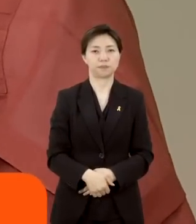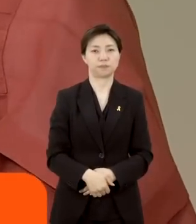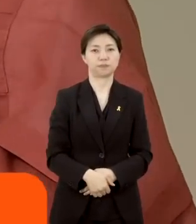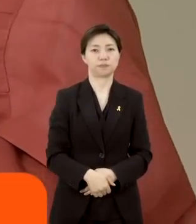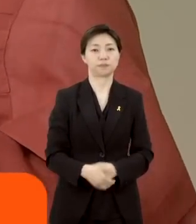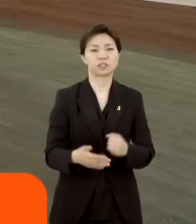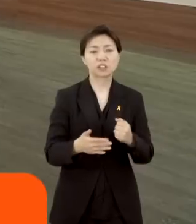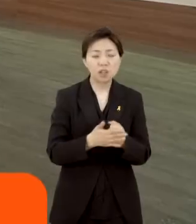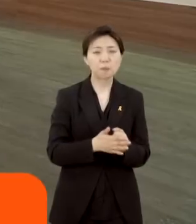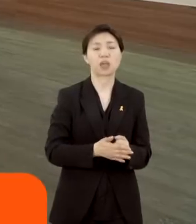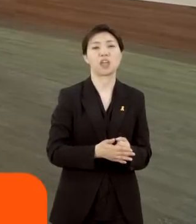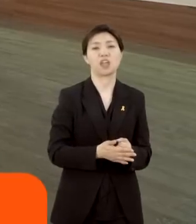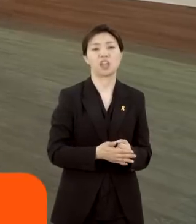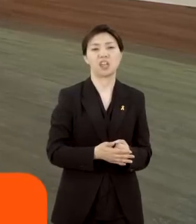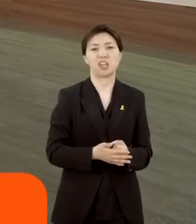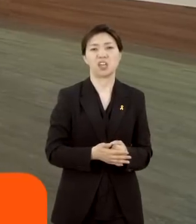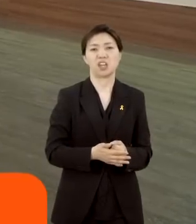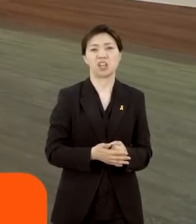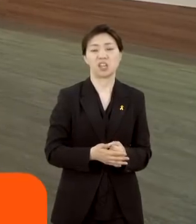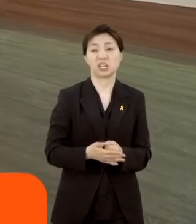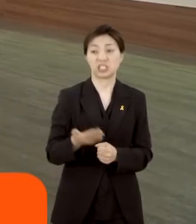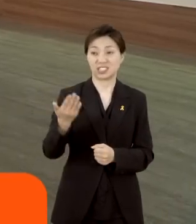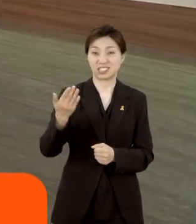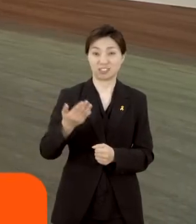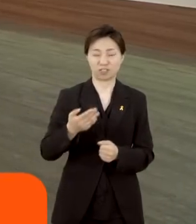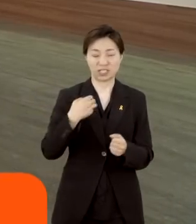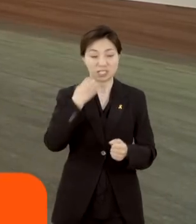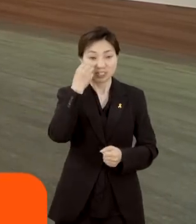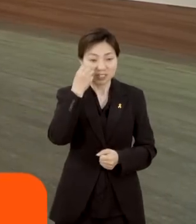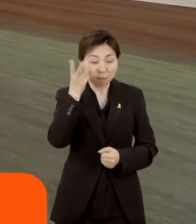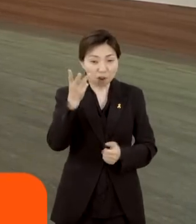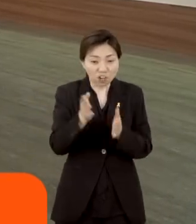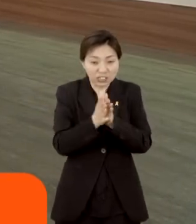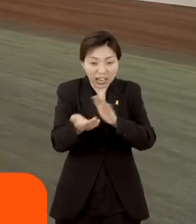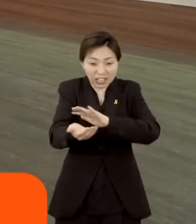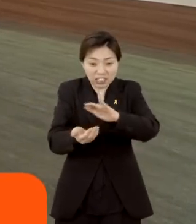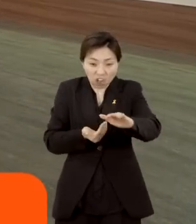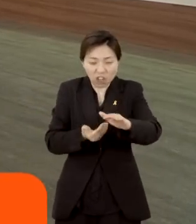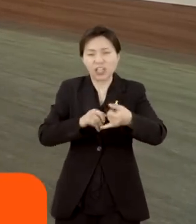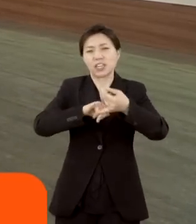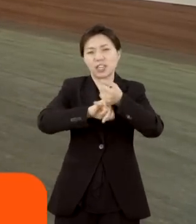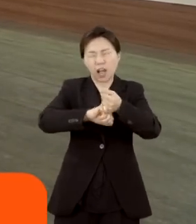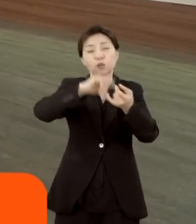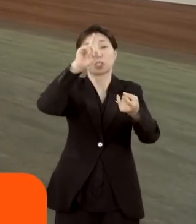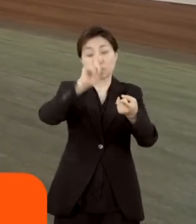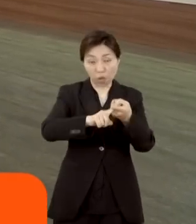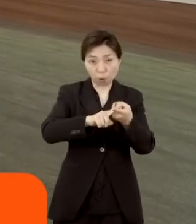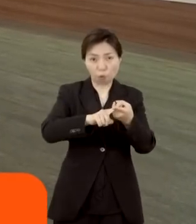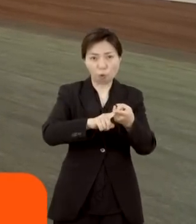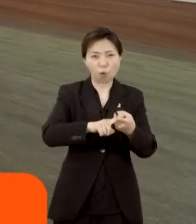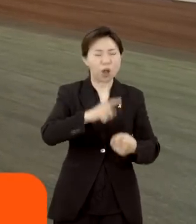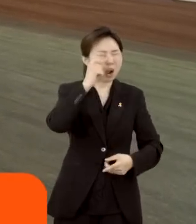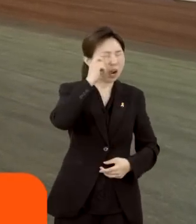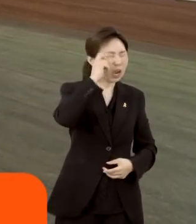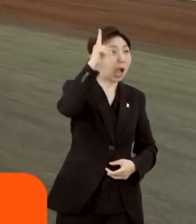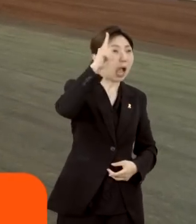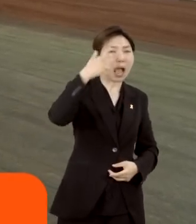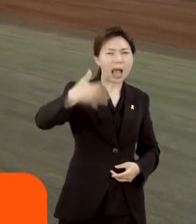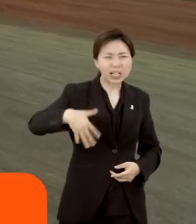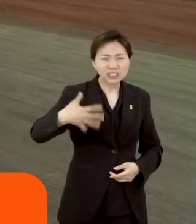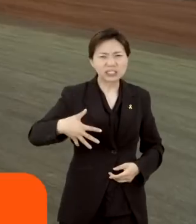그래서 대중스님들이 서로가 약속한 대로 서로가 약조한 대로